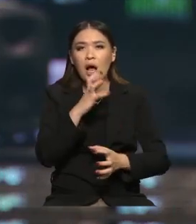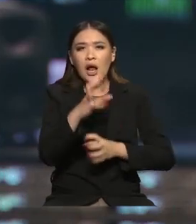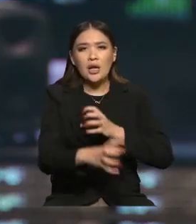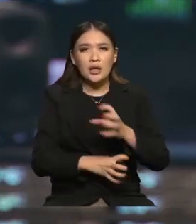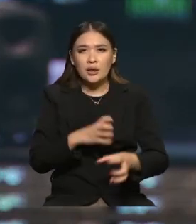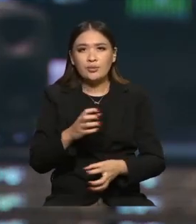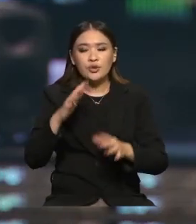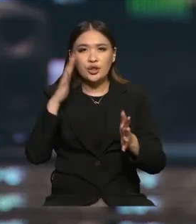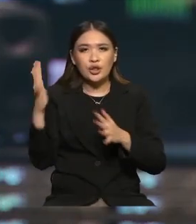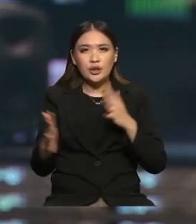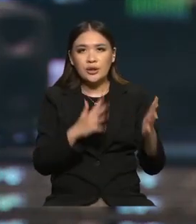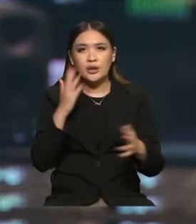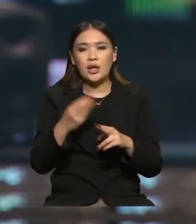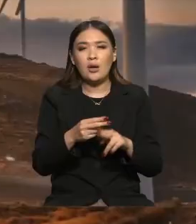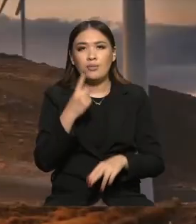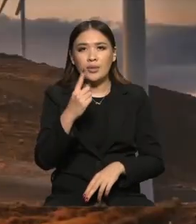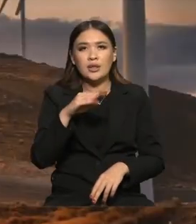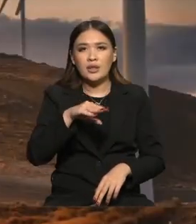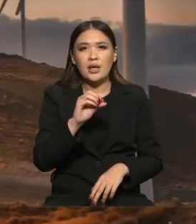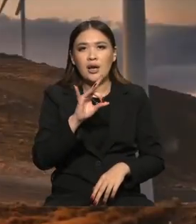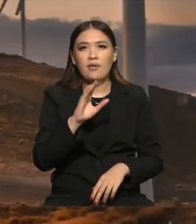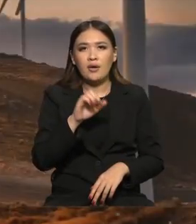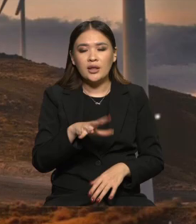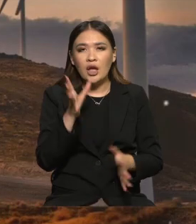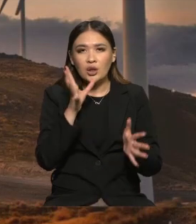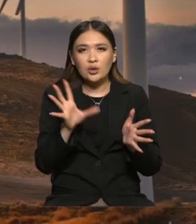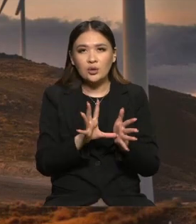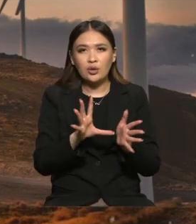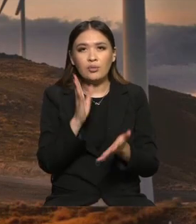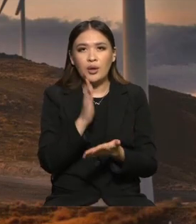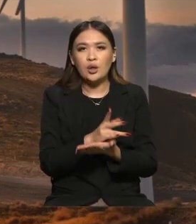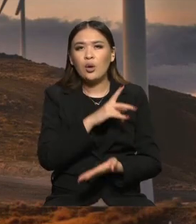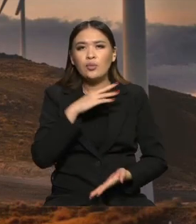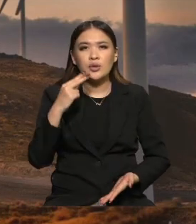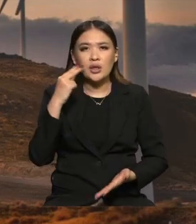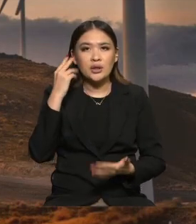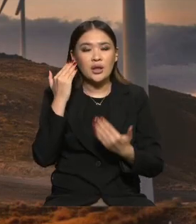елдері желдің қуатынан 1 тераватт тоқ өндірген. Көбі Қытайдың үлесінде.